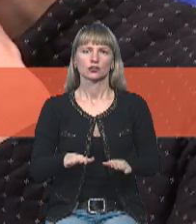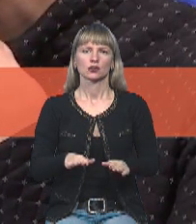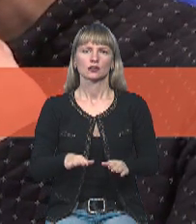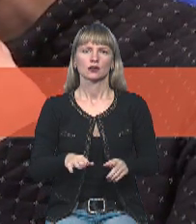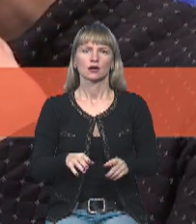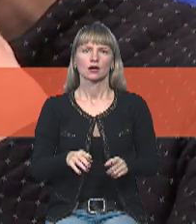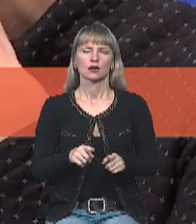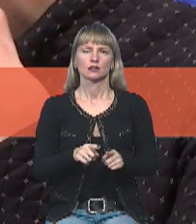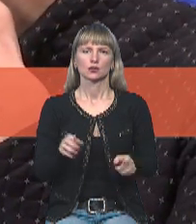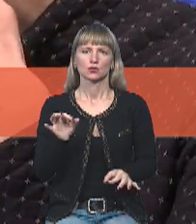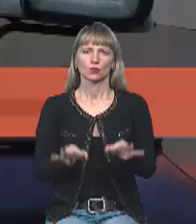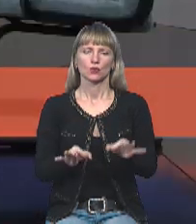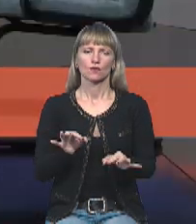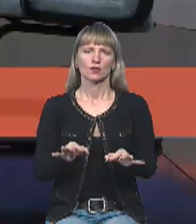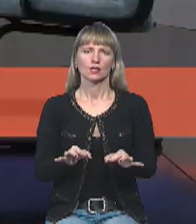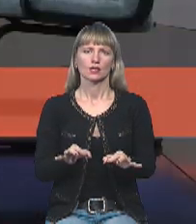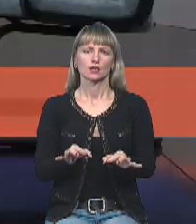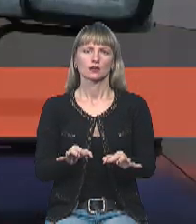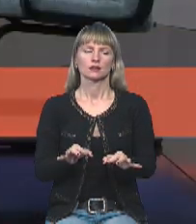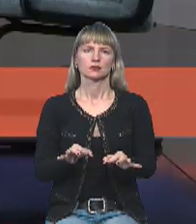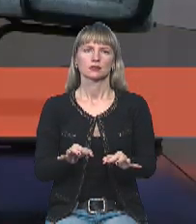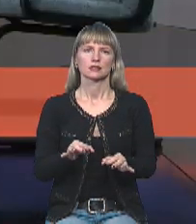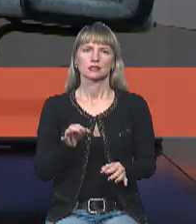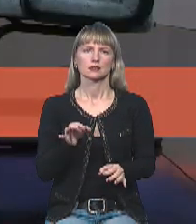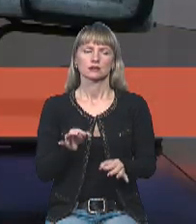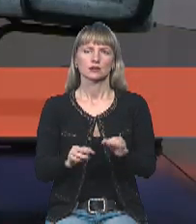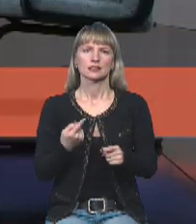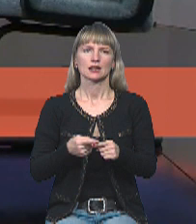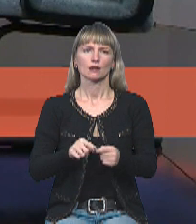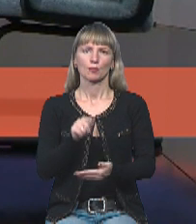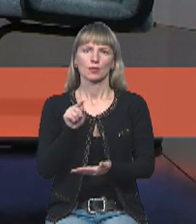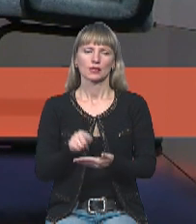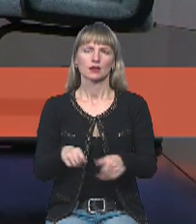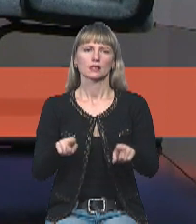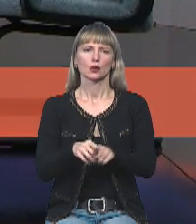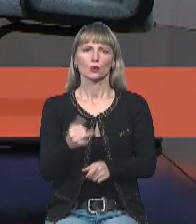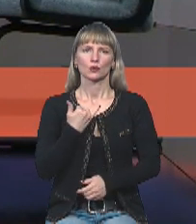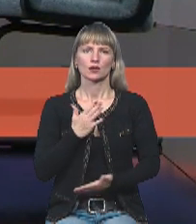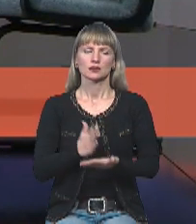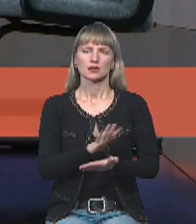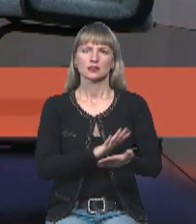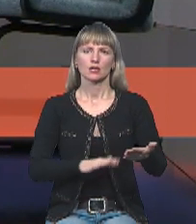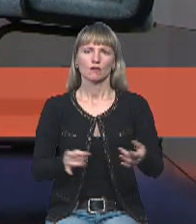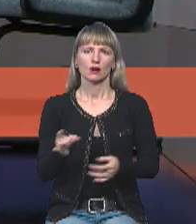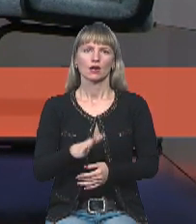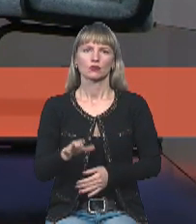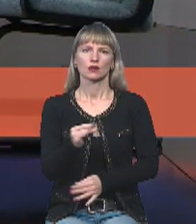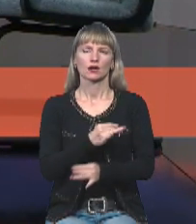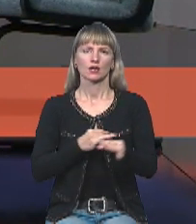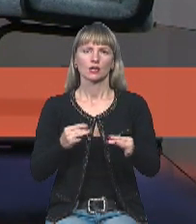зараз судові засідання з цього питання. Також у нас є позов від районної ради